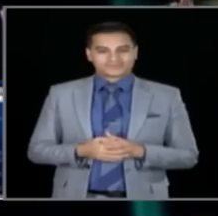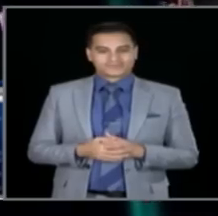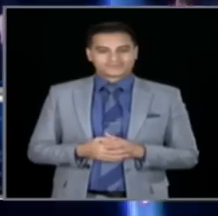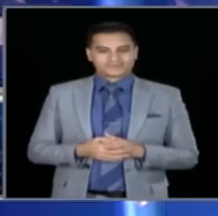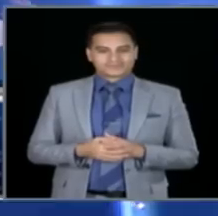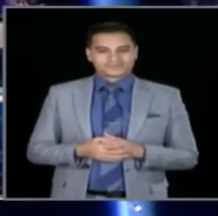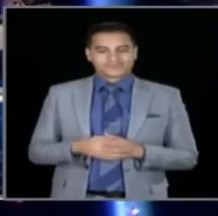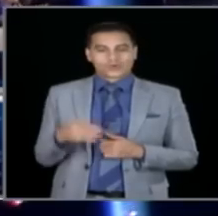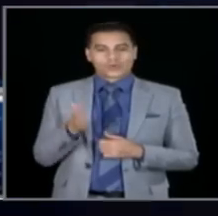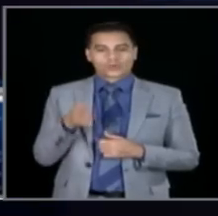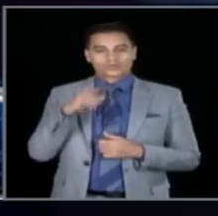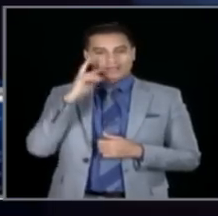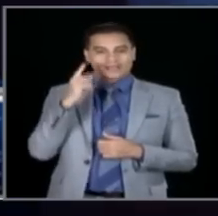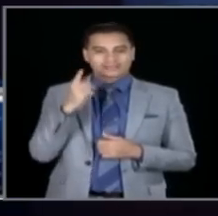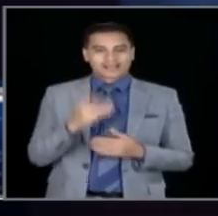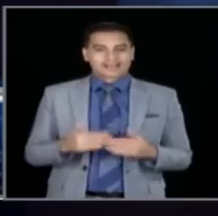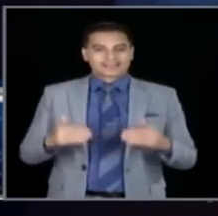الحوت الأزرق اتعادل